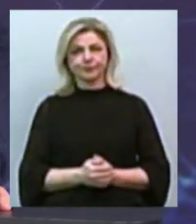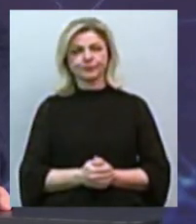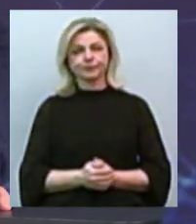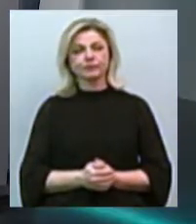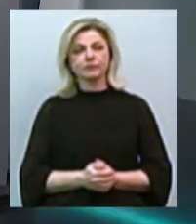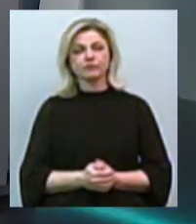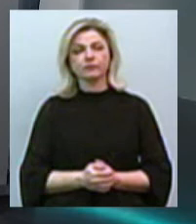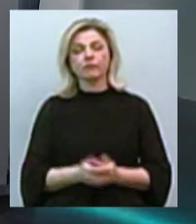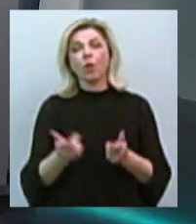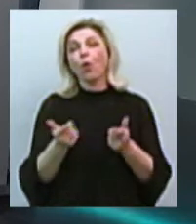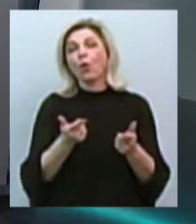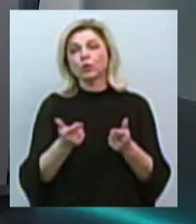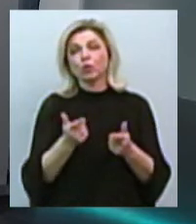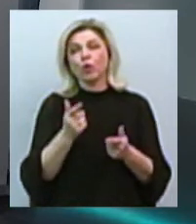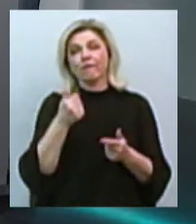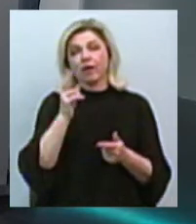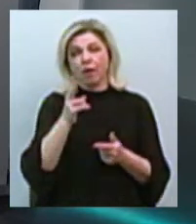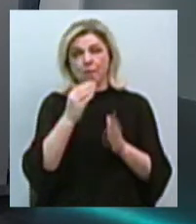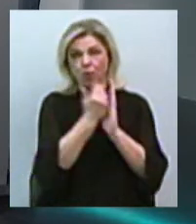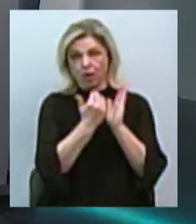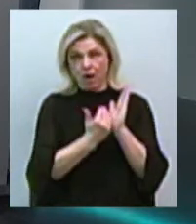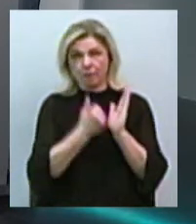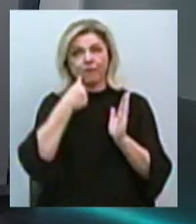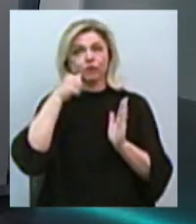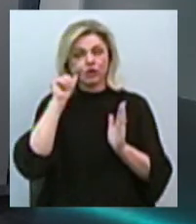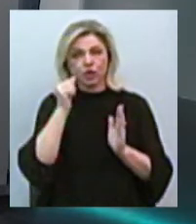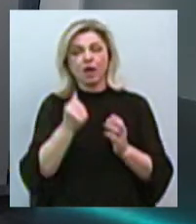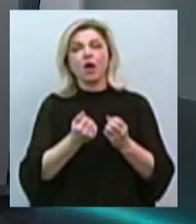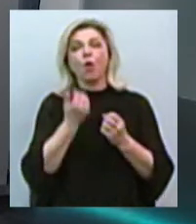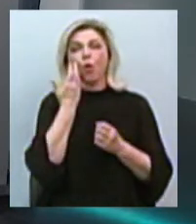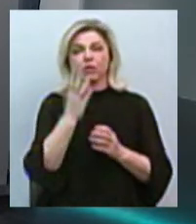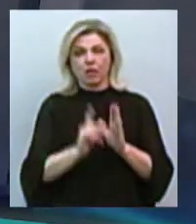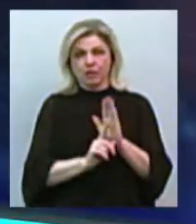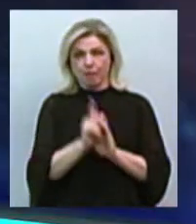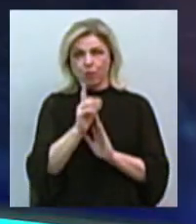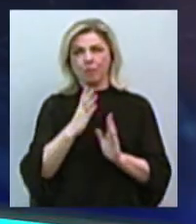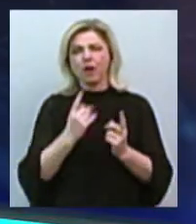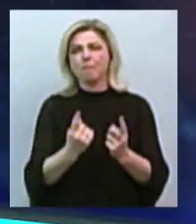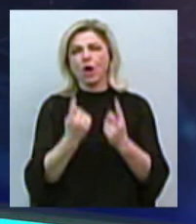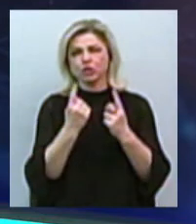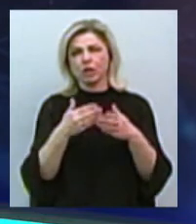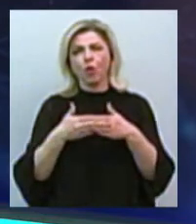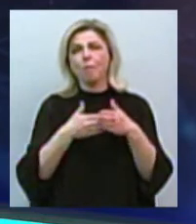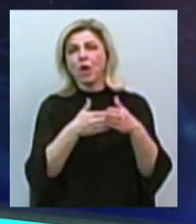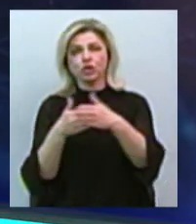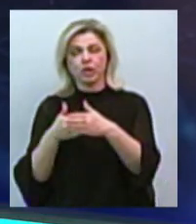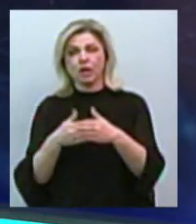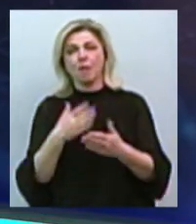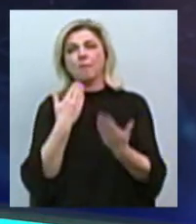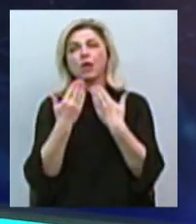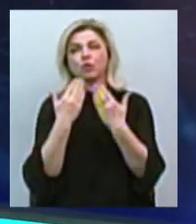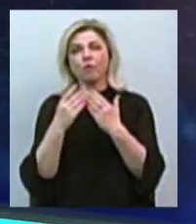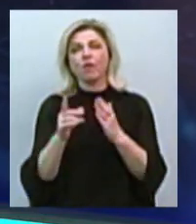Готуюся до програми. Ну, в принципі, вчора, в день, коли вже були запроваджені масштабні обмеження, ми поспілкувалися із